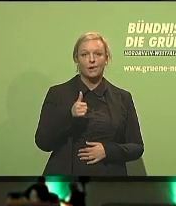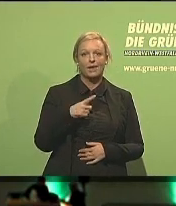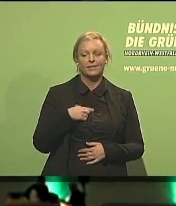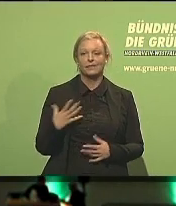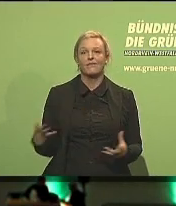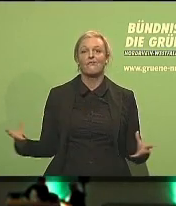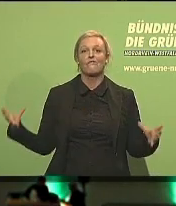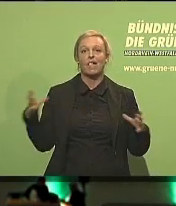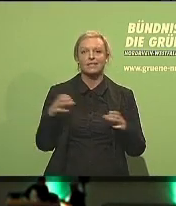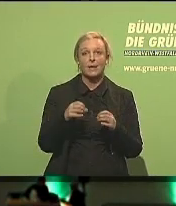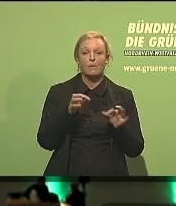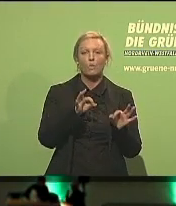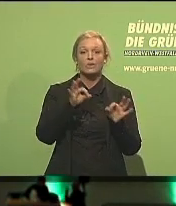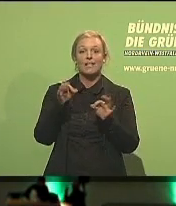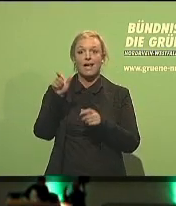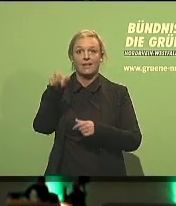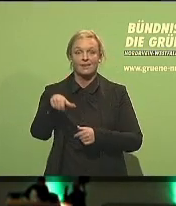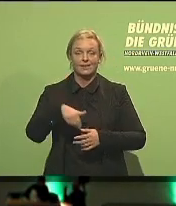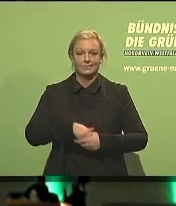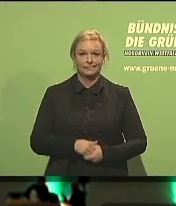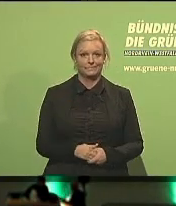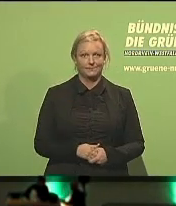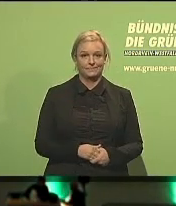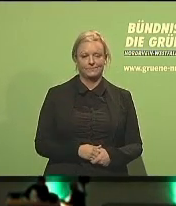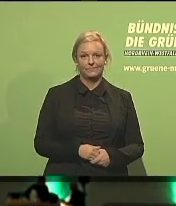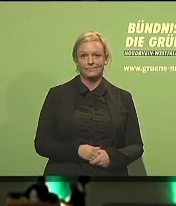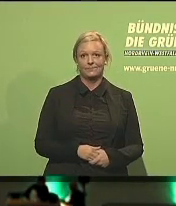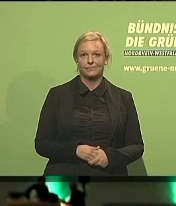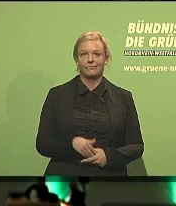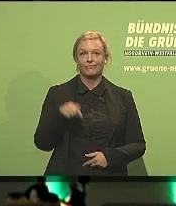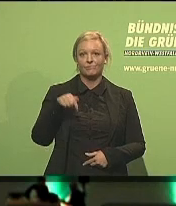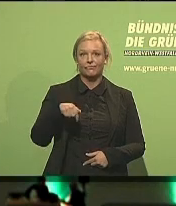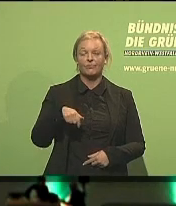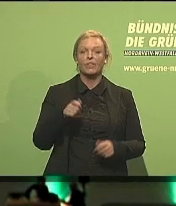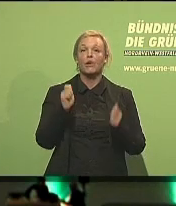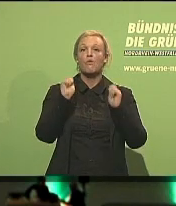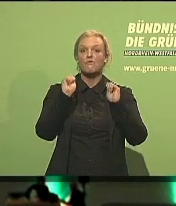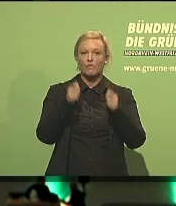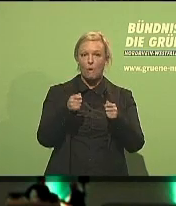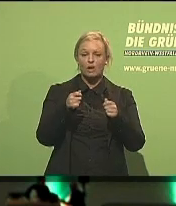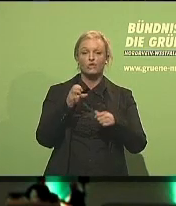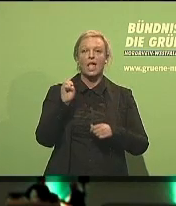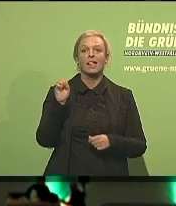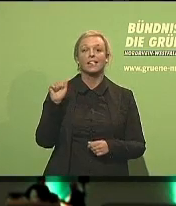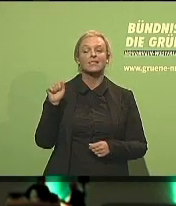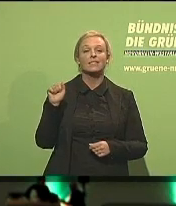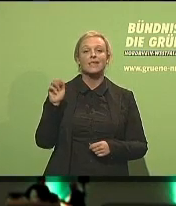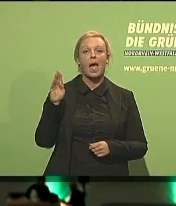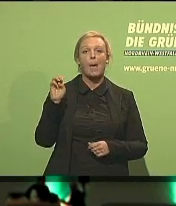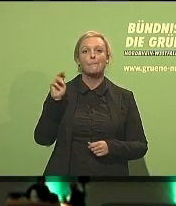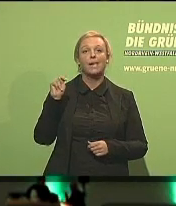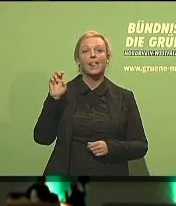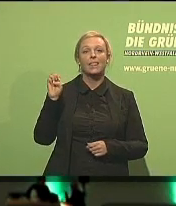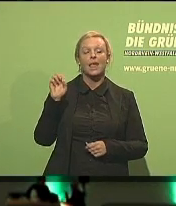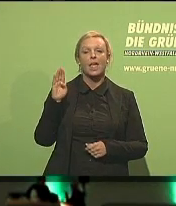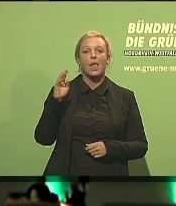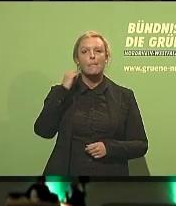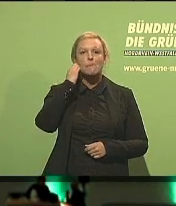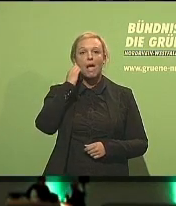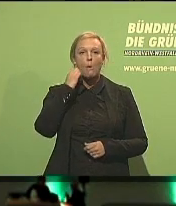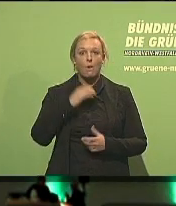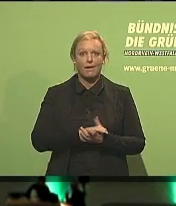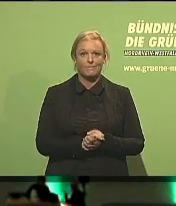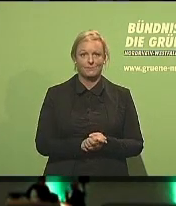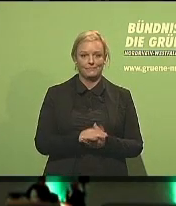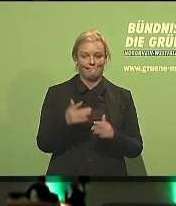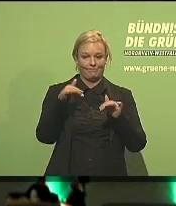Versammlungsleiterin. Und hier liegt der Vorschlag von Sabine Brauer vor. Und ich würde euch jetzt